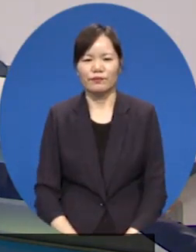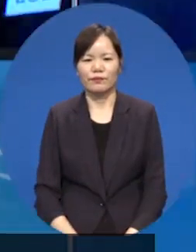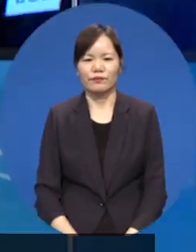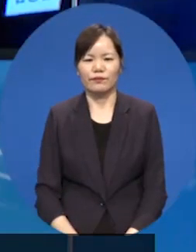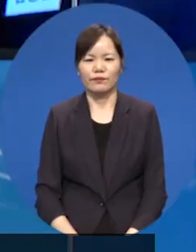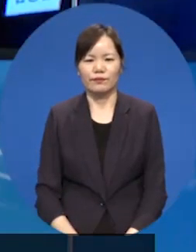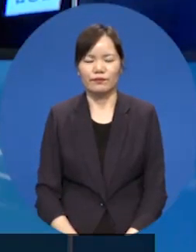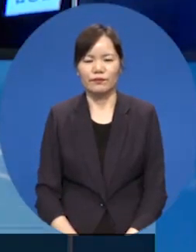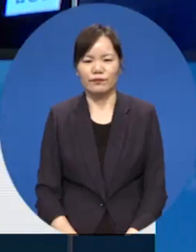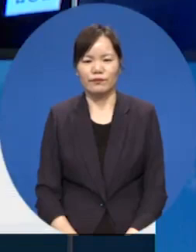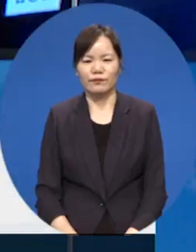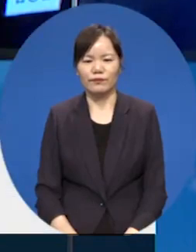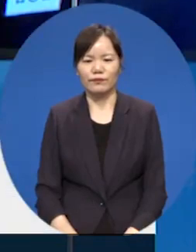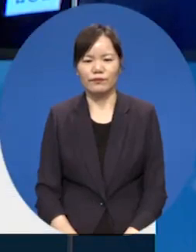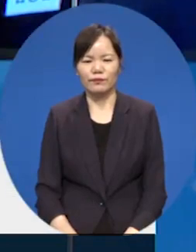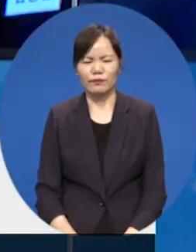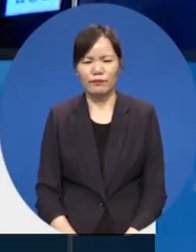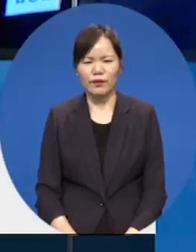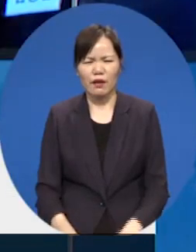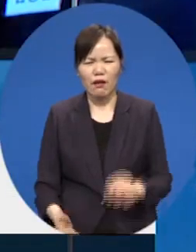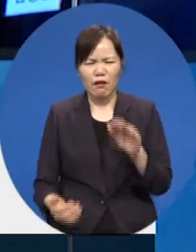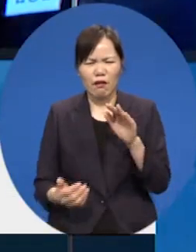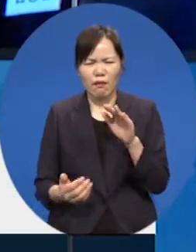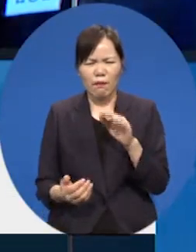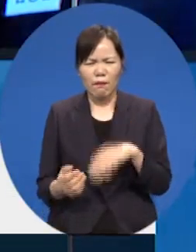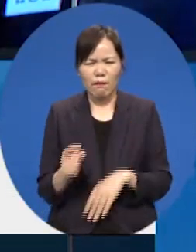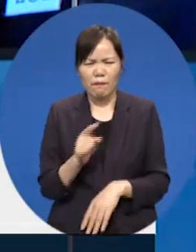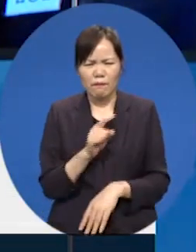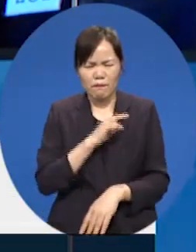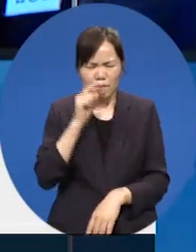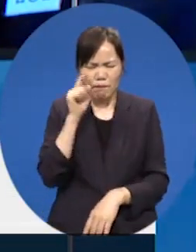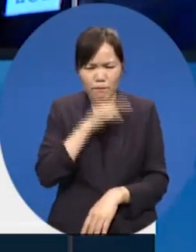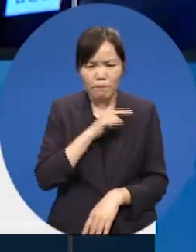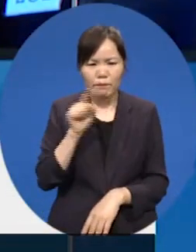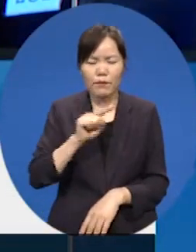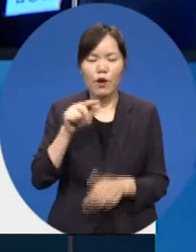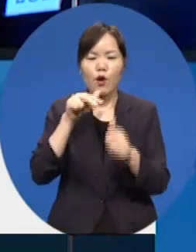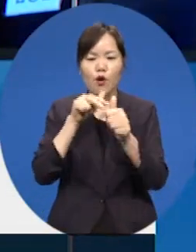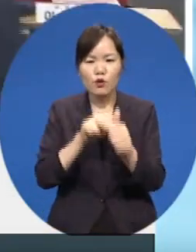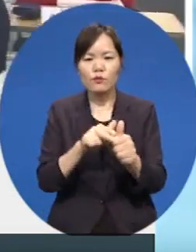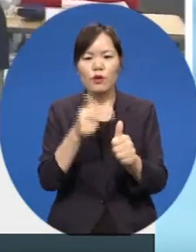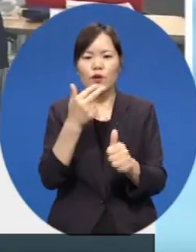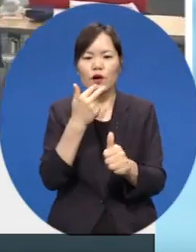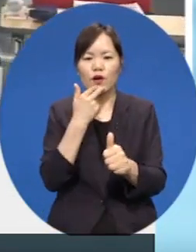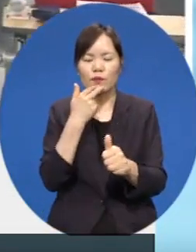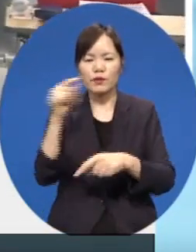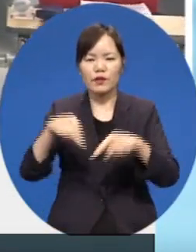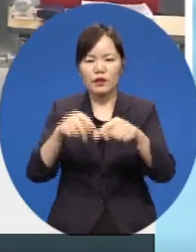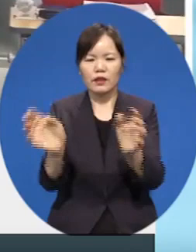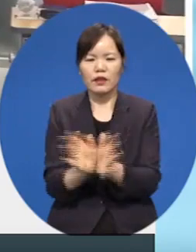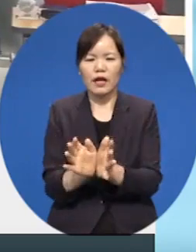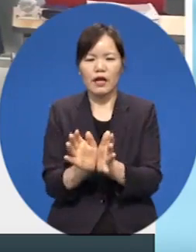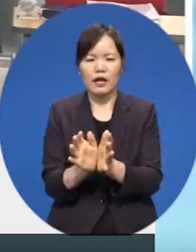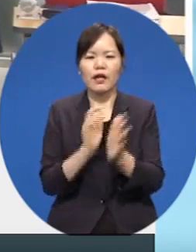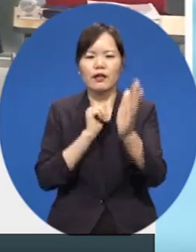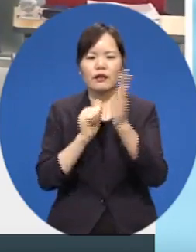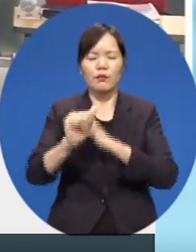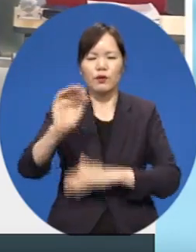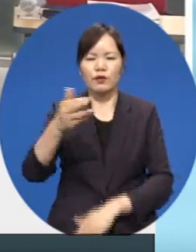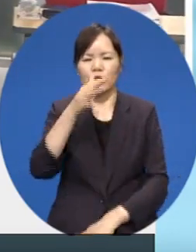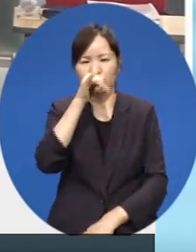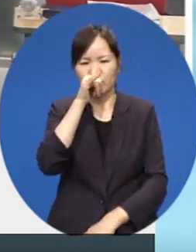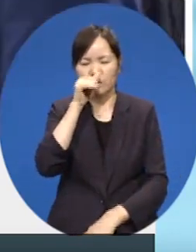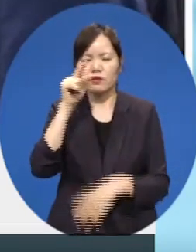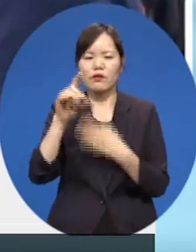이제 최악의 경우에 후보를 못 내는 당대표가 될 수 있어요. 국민의힘.